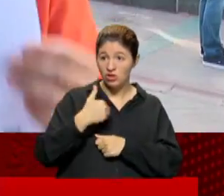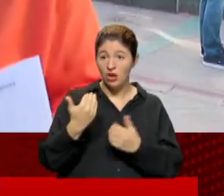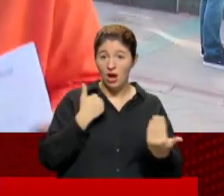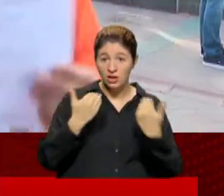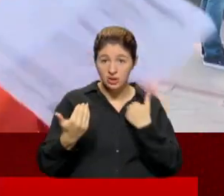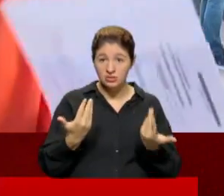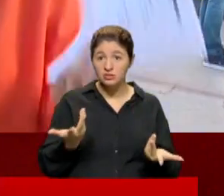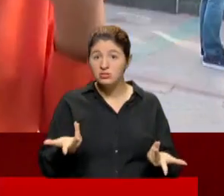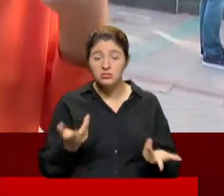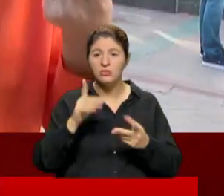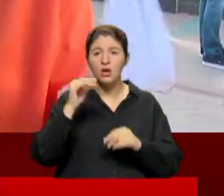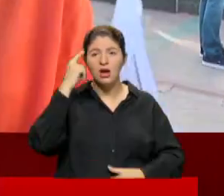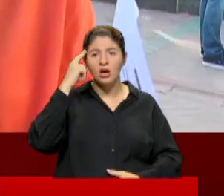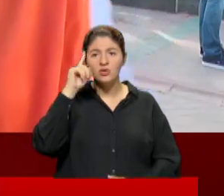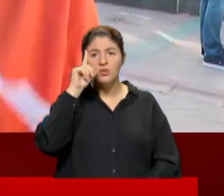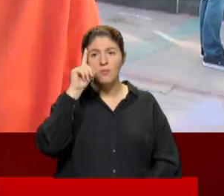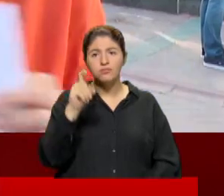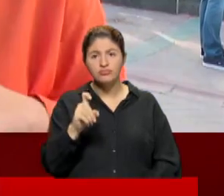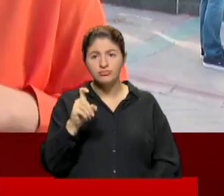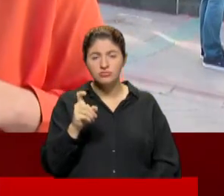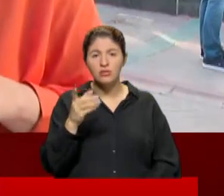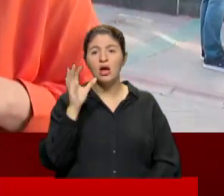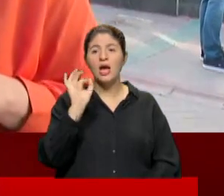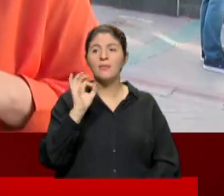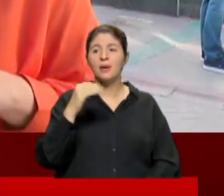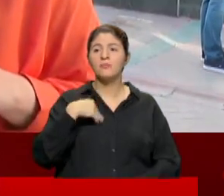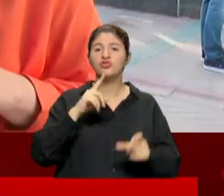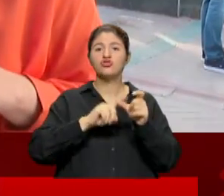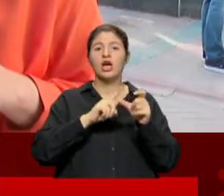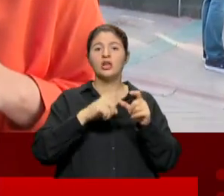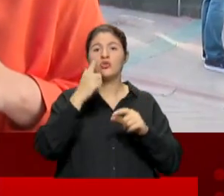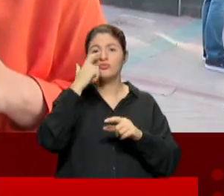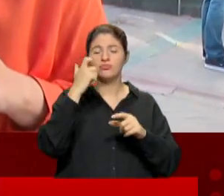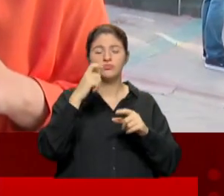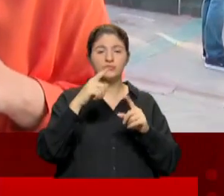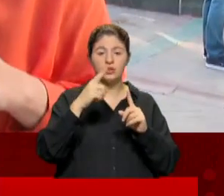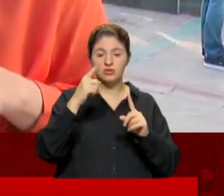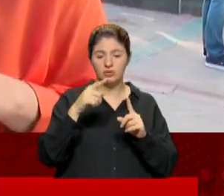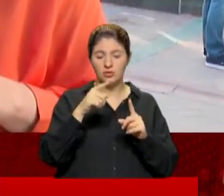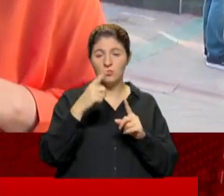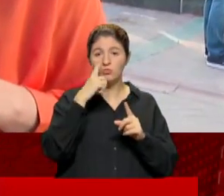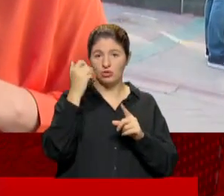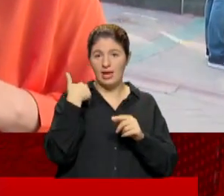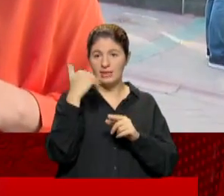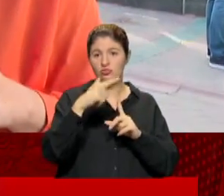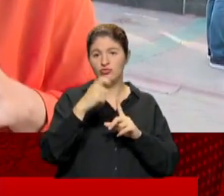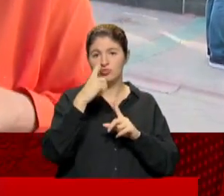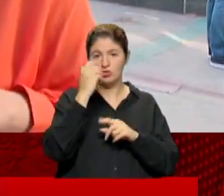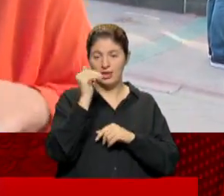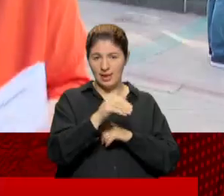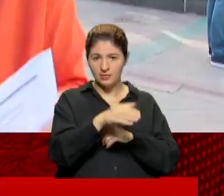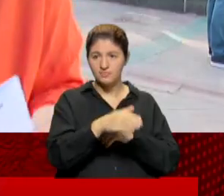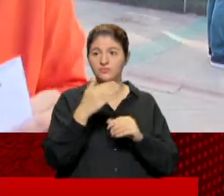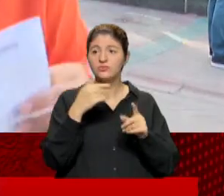adresi Bütün bunlar aklımızdaki soru işaretleriyle geldik biz de hemen bir dilekçe vermemizi söylediler Tabii o